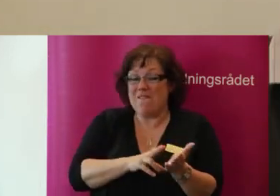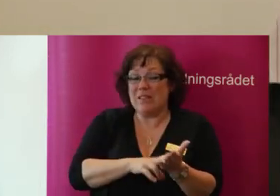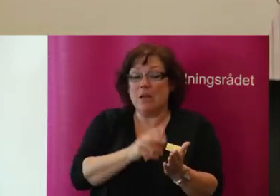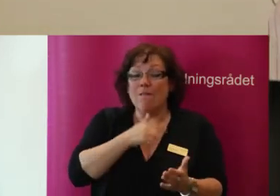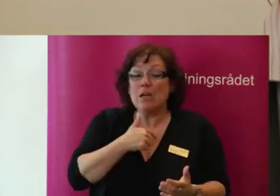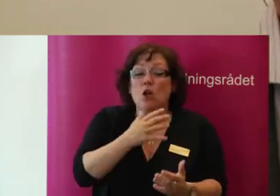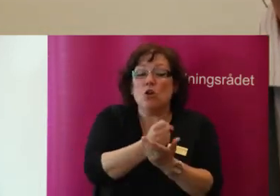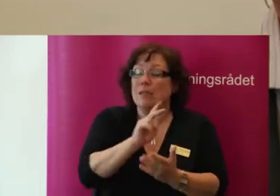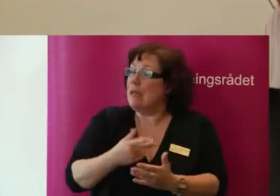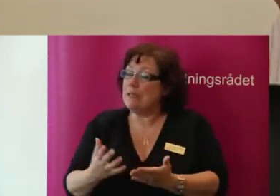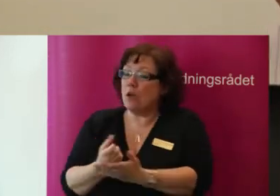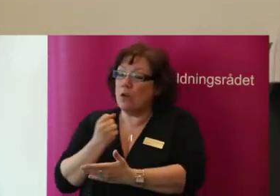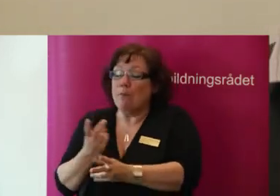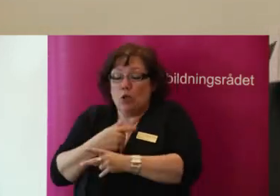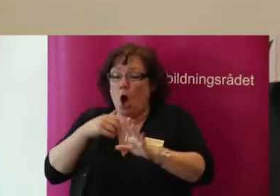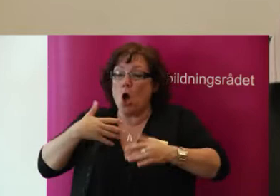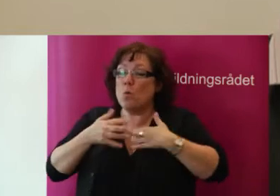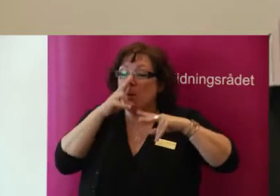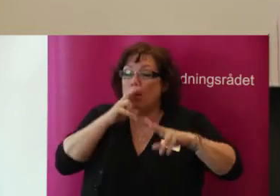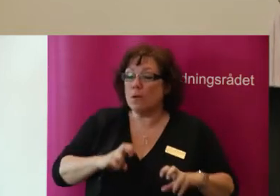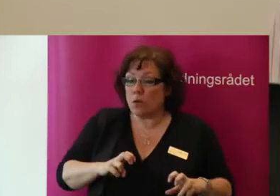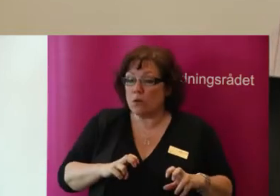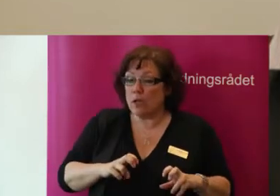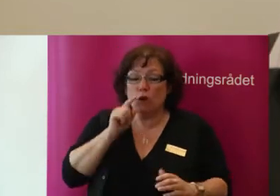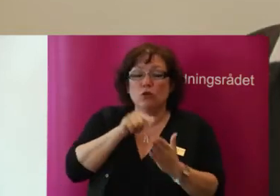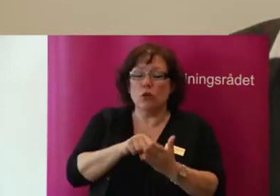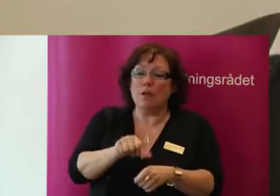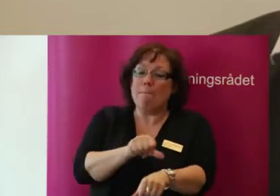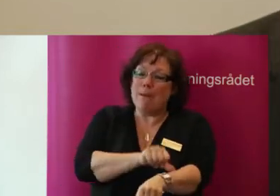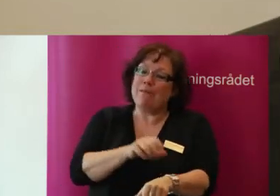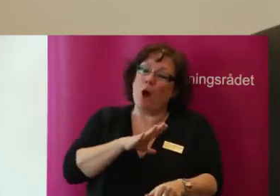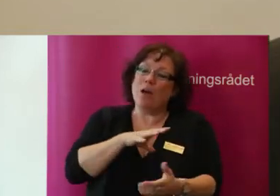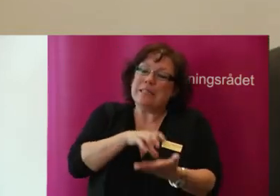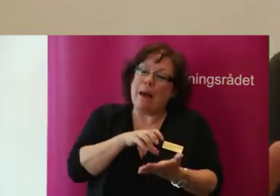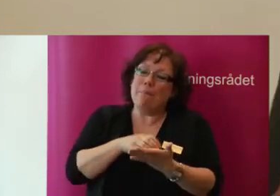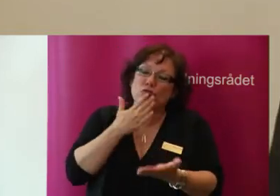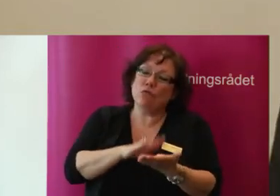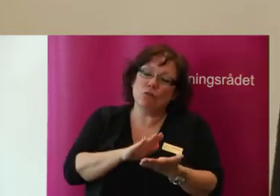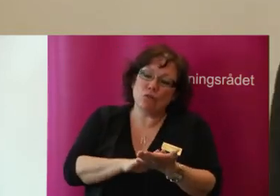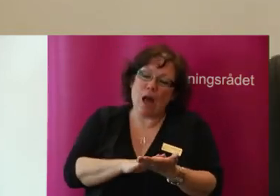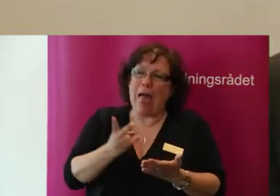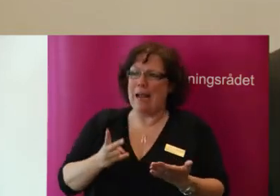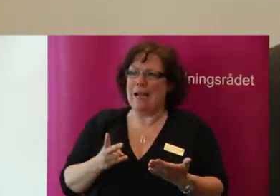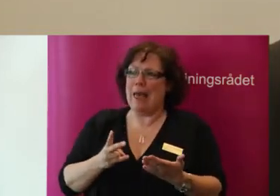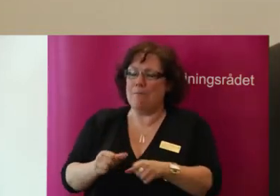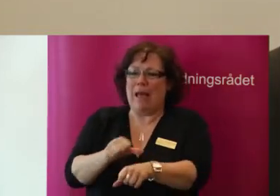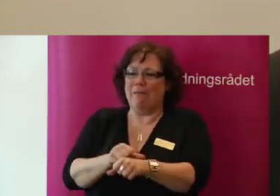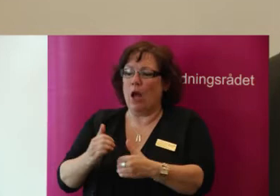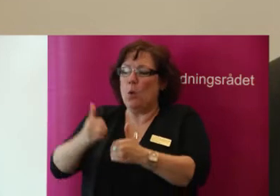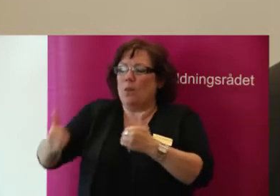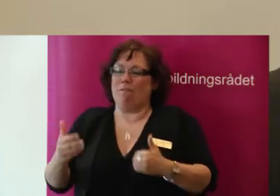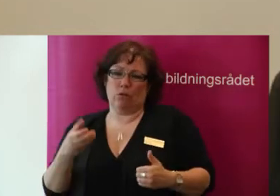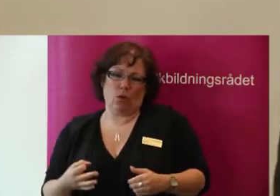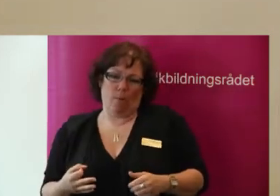eller inte. Så vi har gjort en undersökning för att mäta samhällsnyttan eller utanförskap.